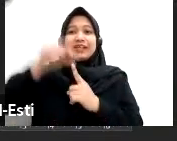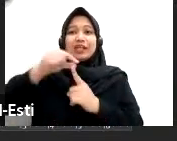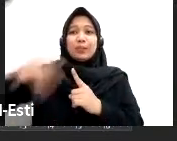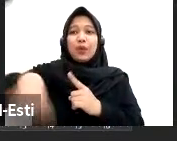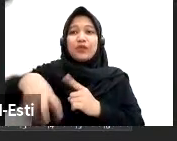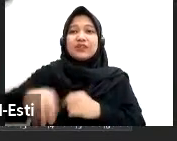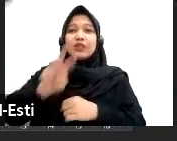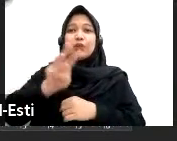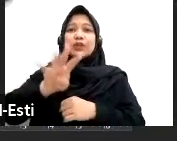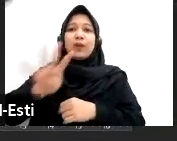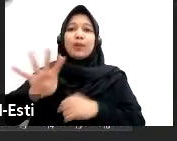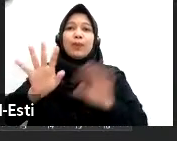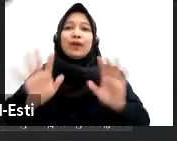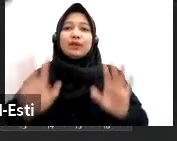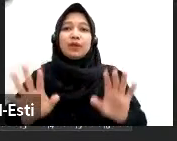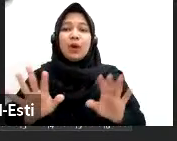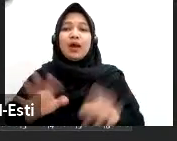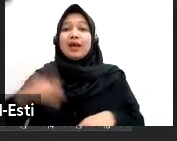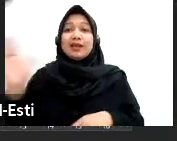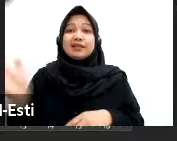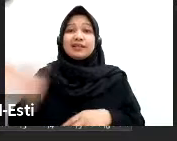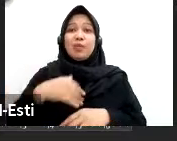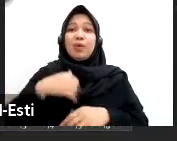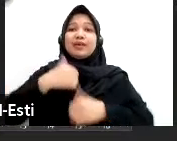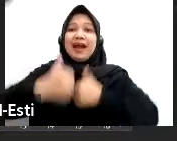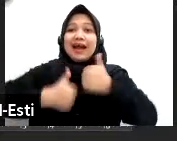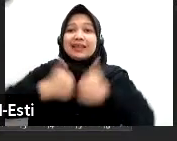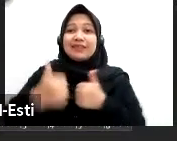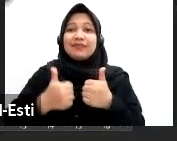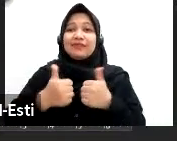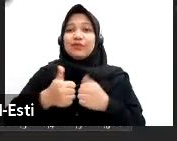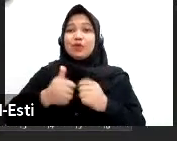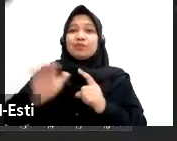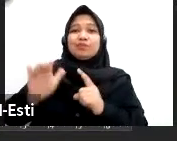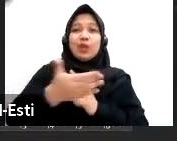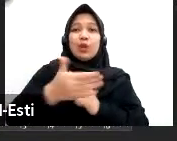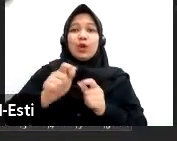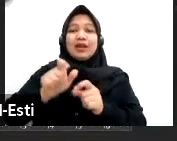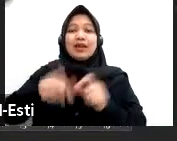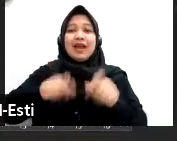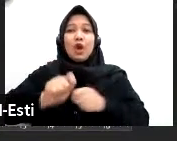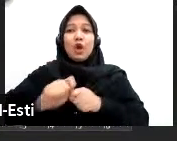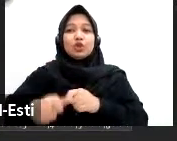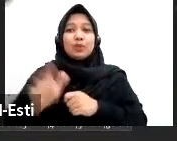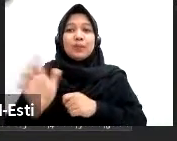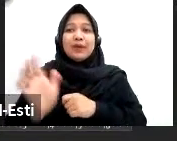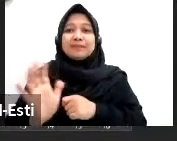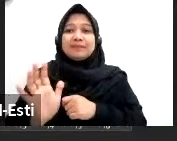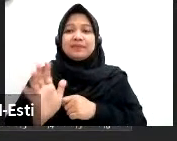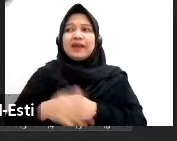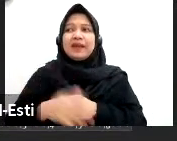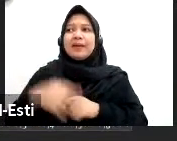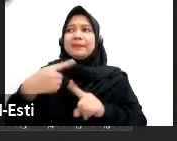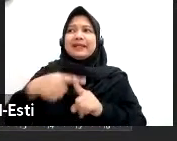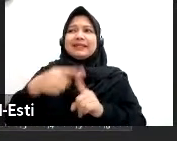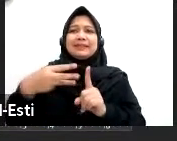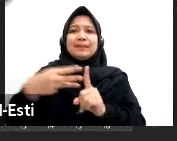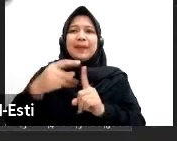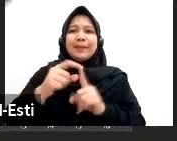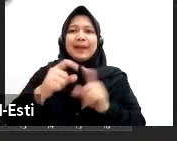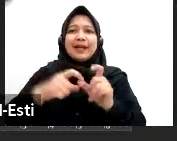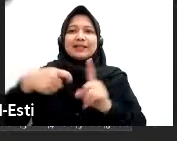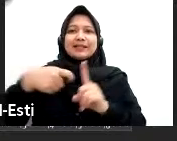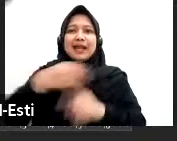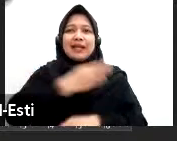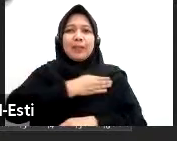semuanya aktif dalam penyelenggaraan pilihan konsumen dan bpsk sendiri yang ada di kabupaten kota dasarkan